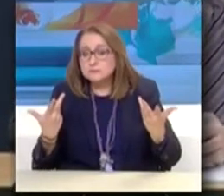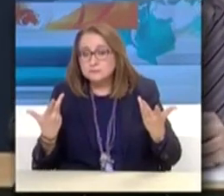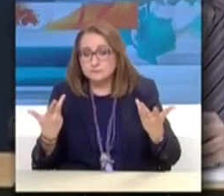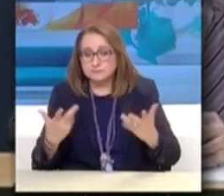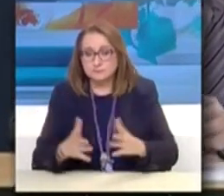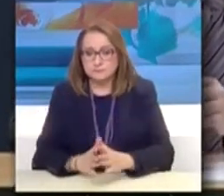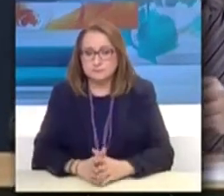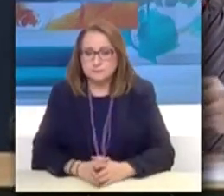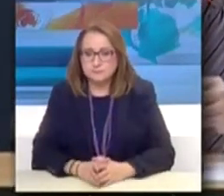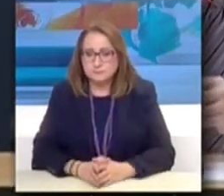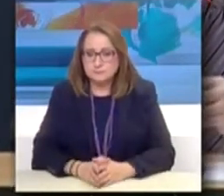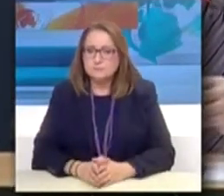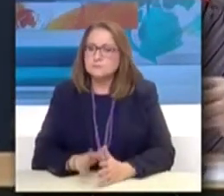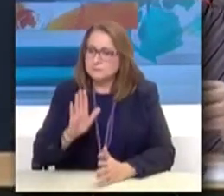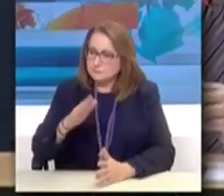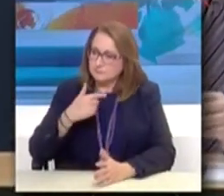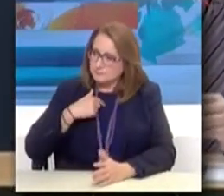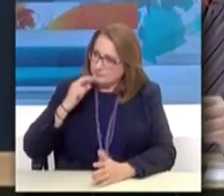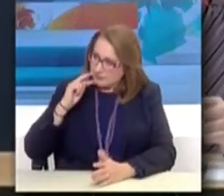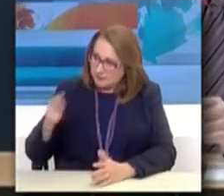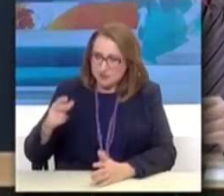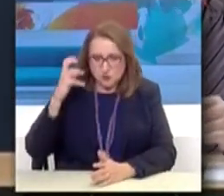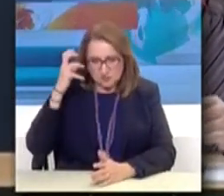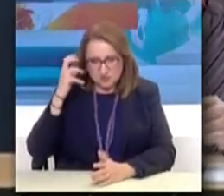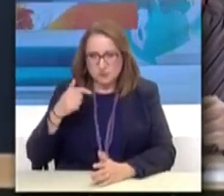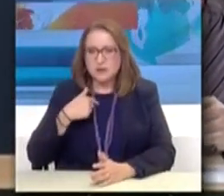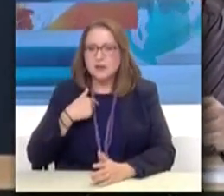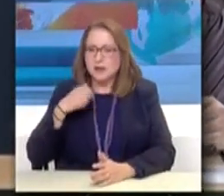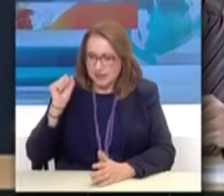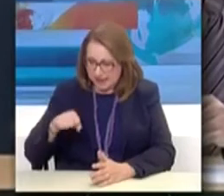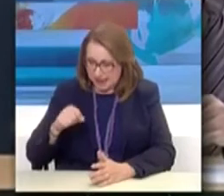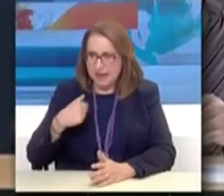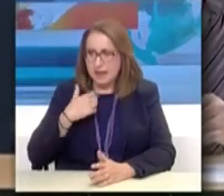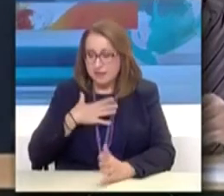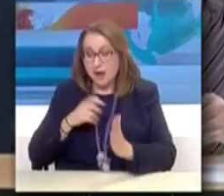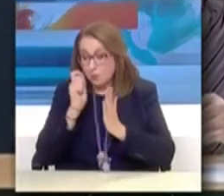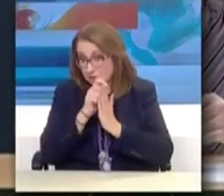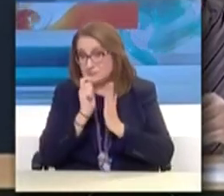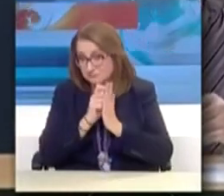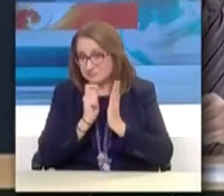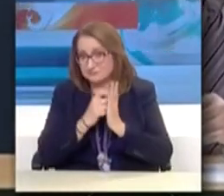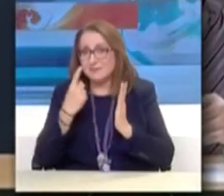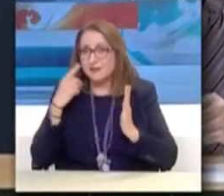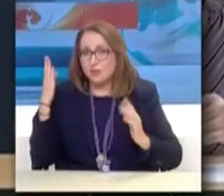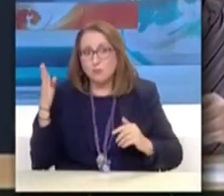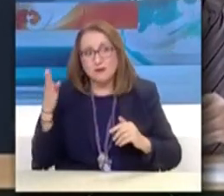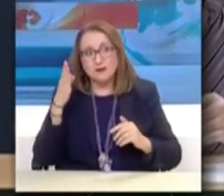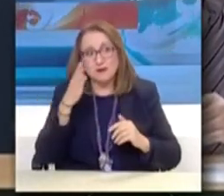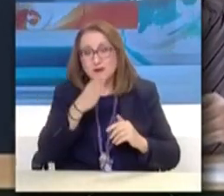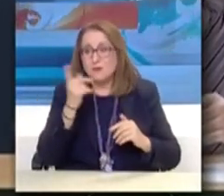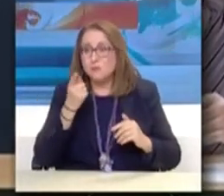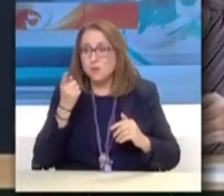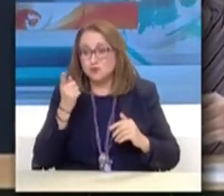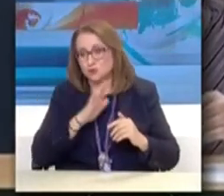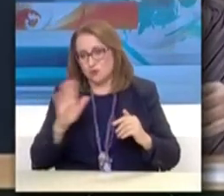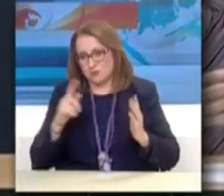ας πούμε. Να μιλήσω μόνο για το επιστημονικό, ότι μας ενδιαφέρει για επιδημιολογικούς λόγους το δεύτερο που αναφέρατε και με αυτό το σκοπό θα γίνει και